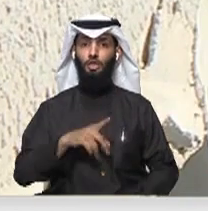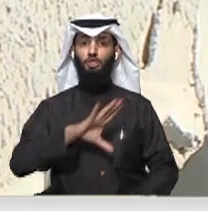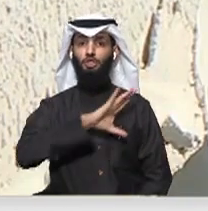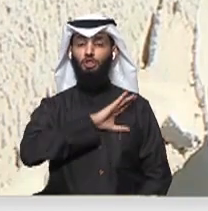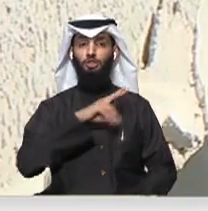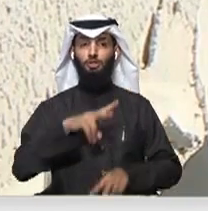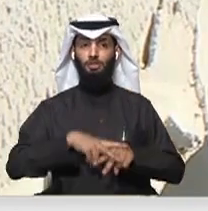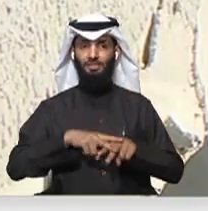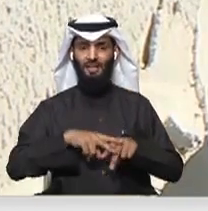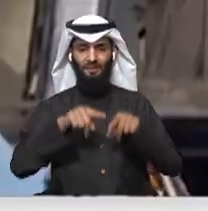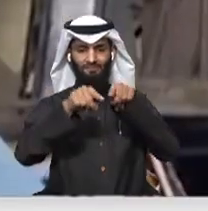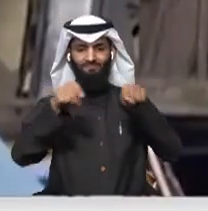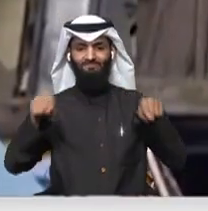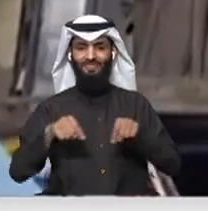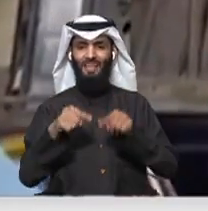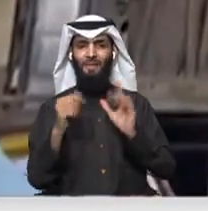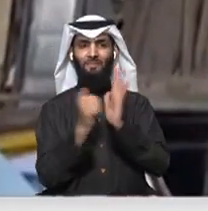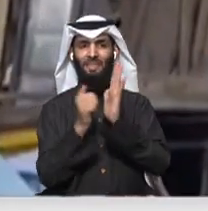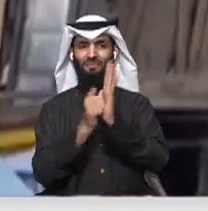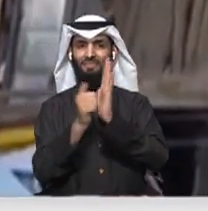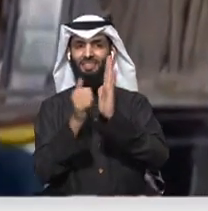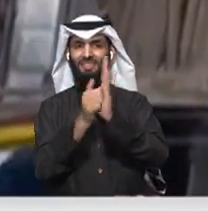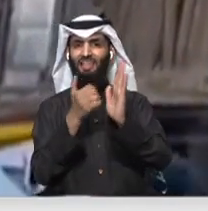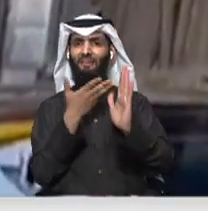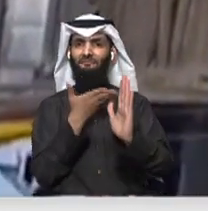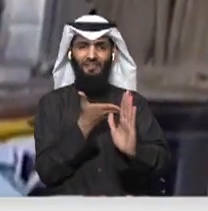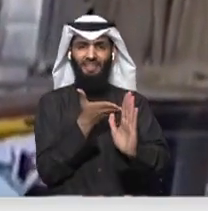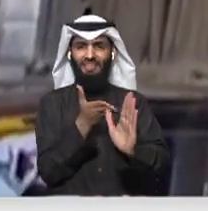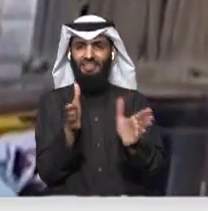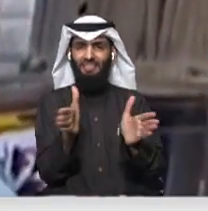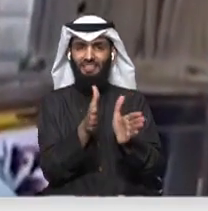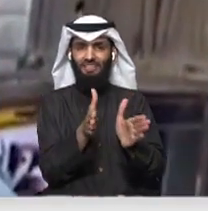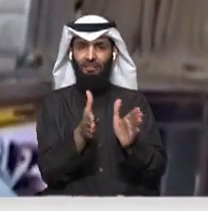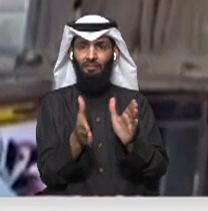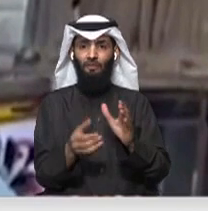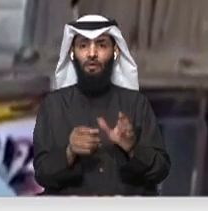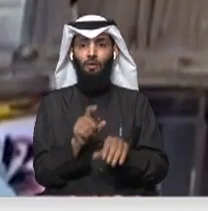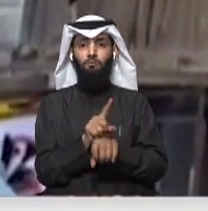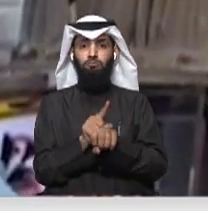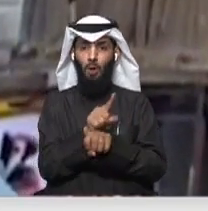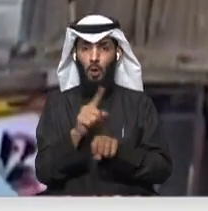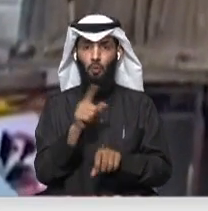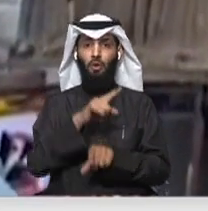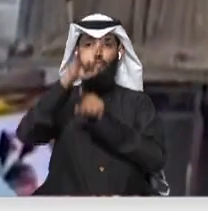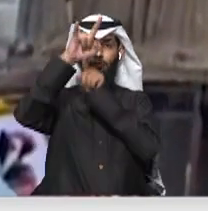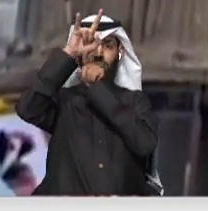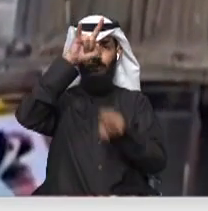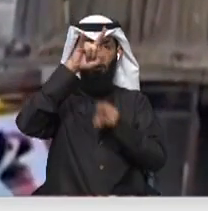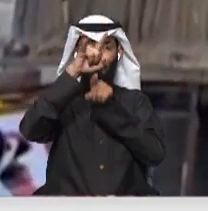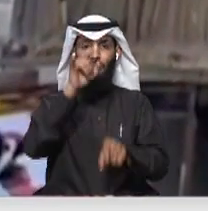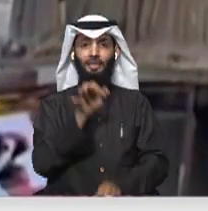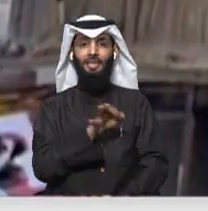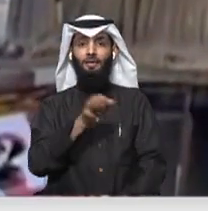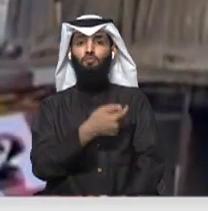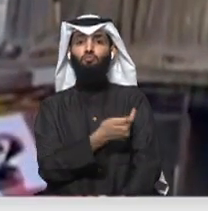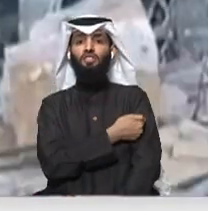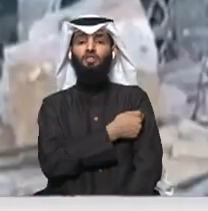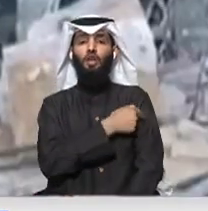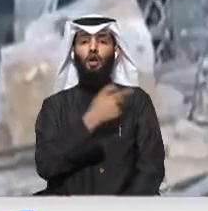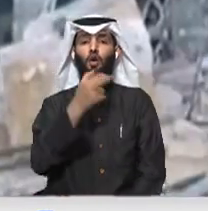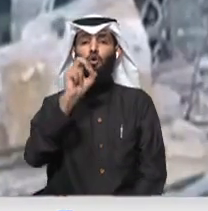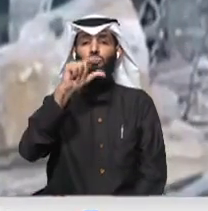مربعا سكنيا تلاه استهداف من الطيران الحربي في محيط مستشفى القدس في تل الهوى في مدينة